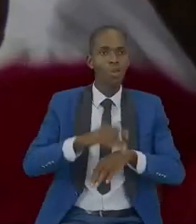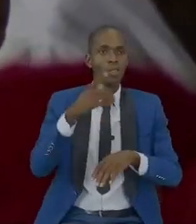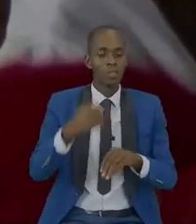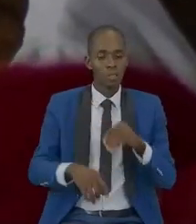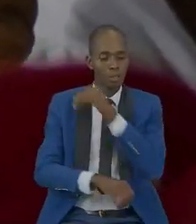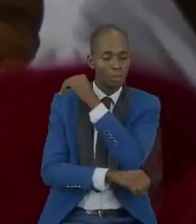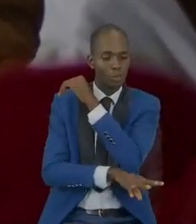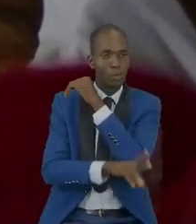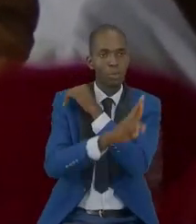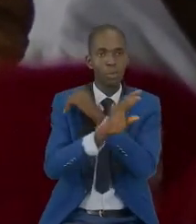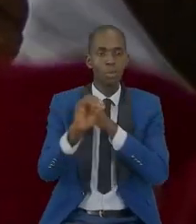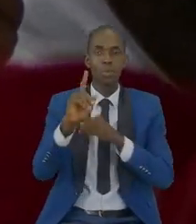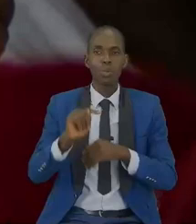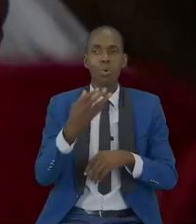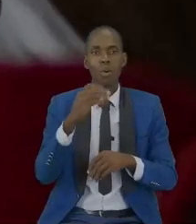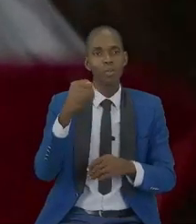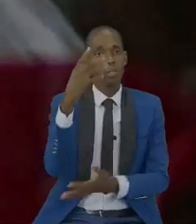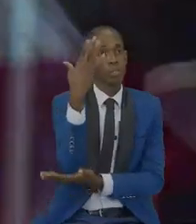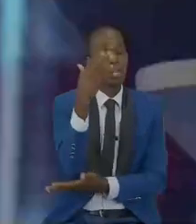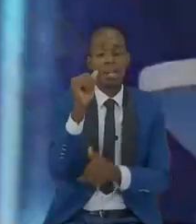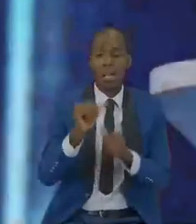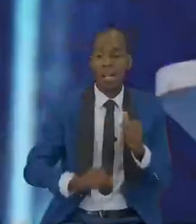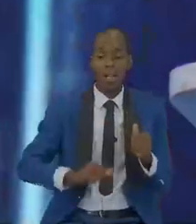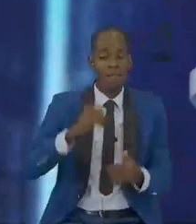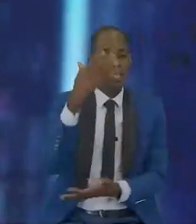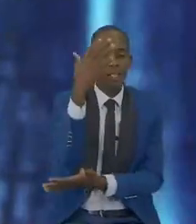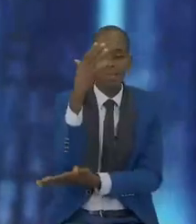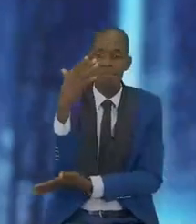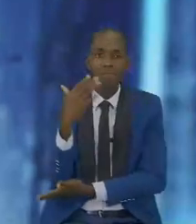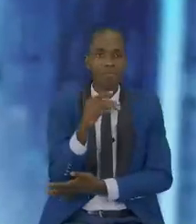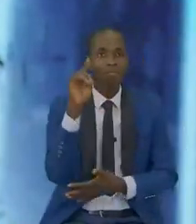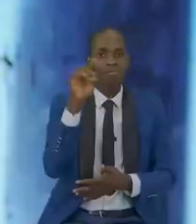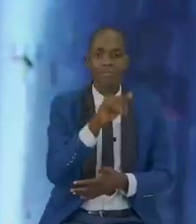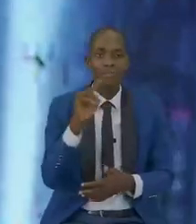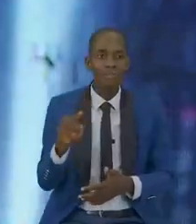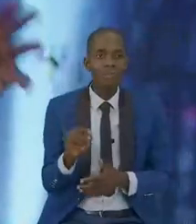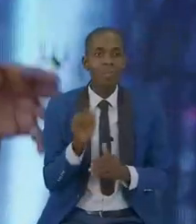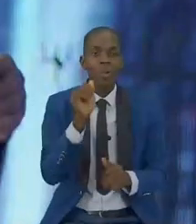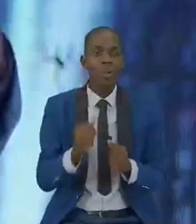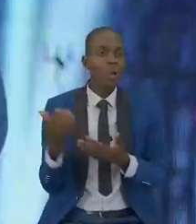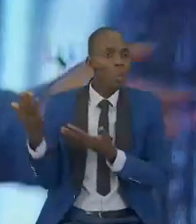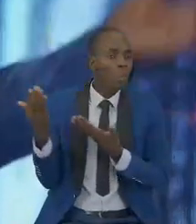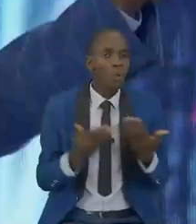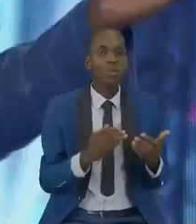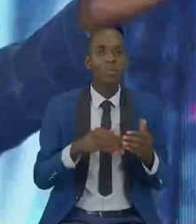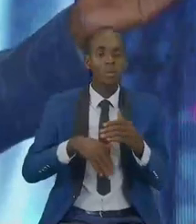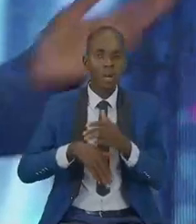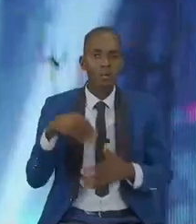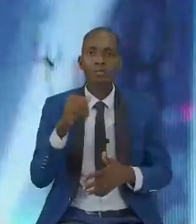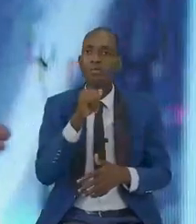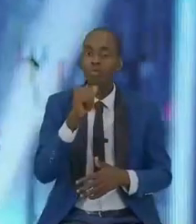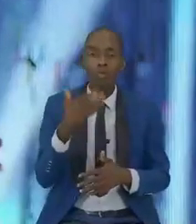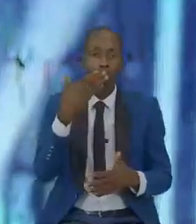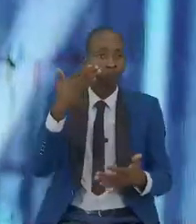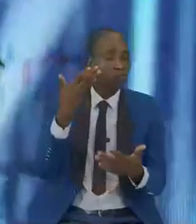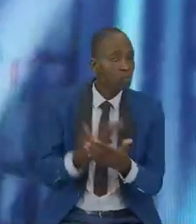Déjà même, la cognée est mise à la racine des arbres. Tout arbre,